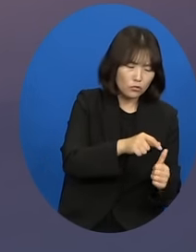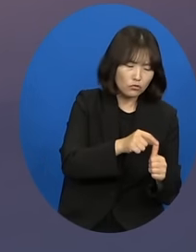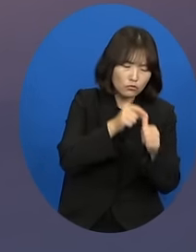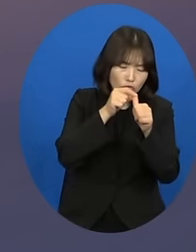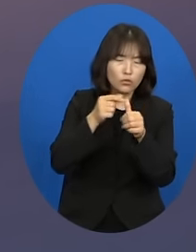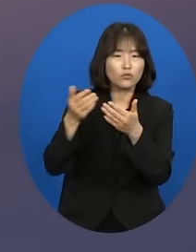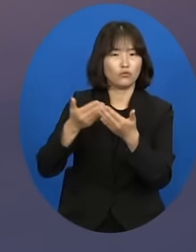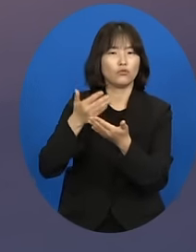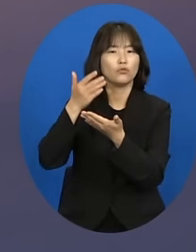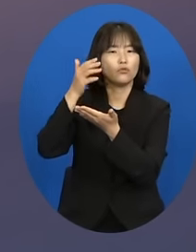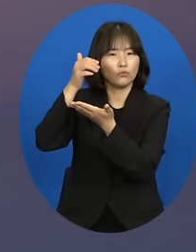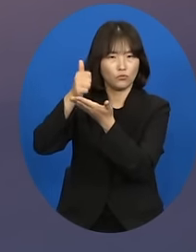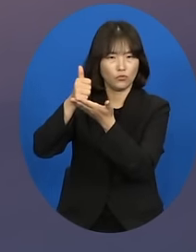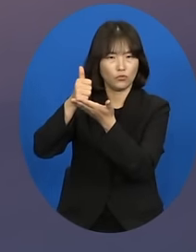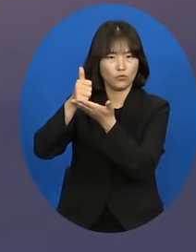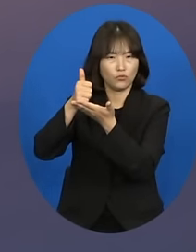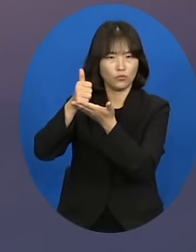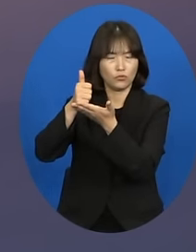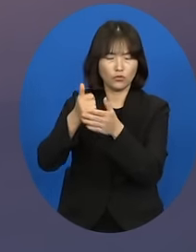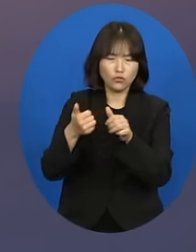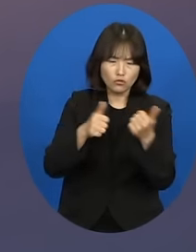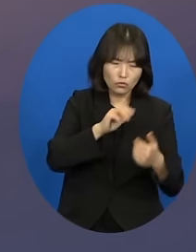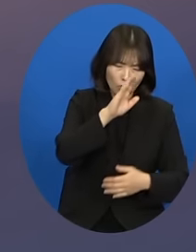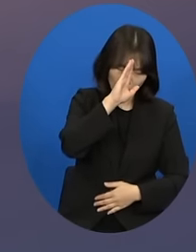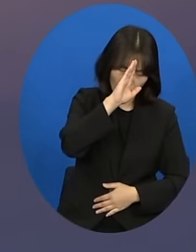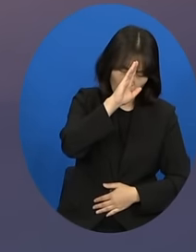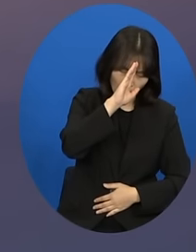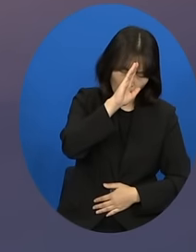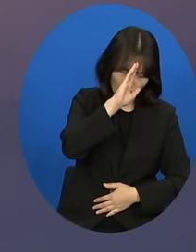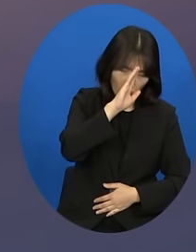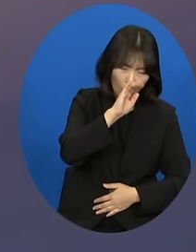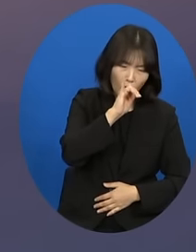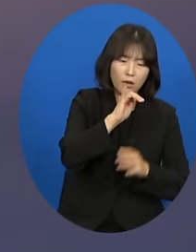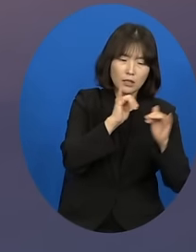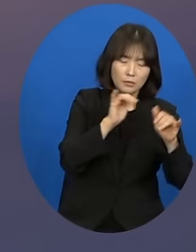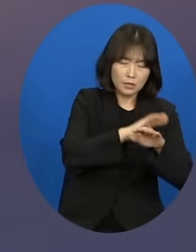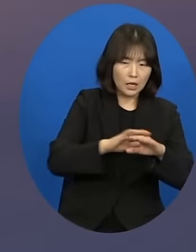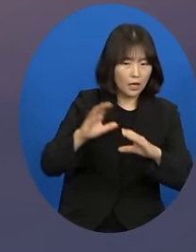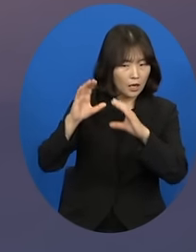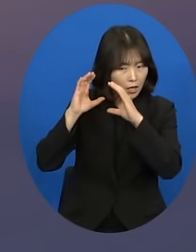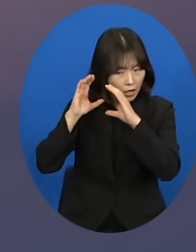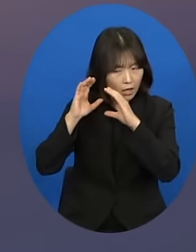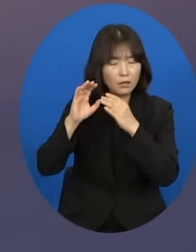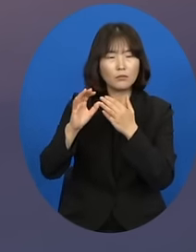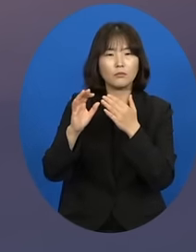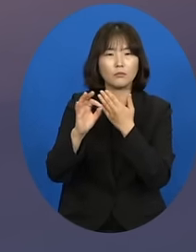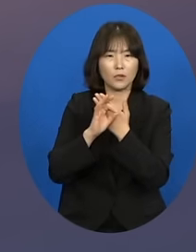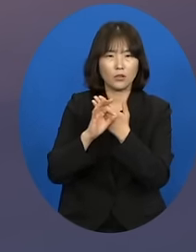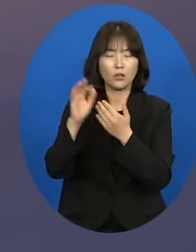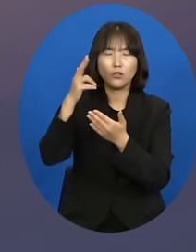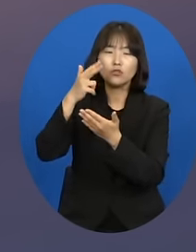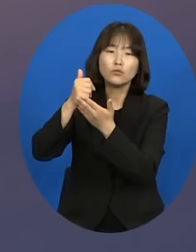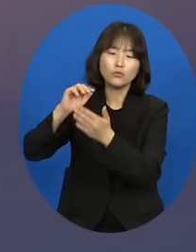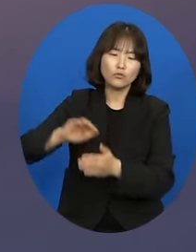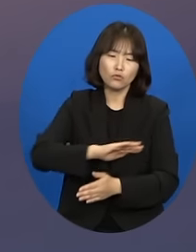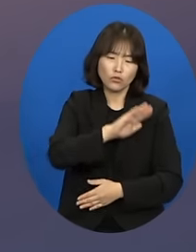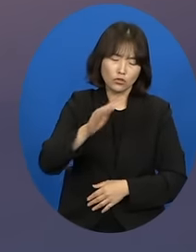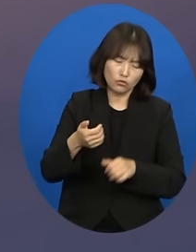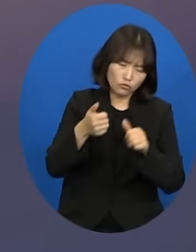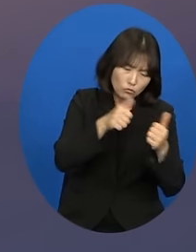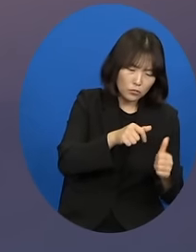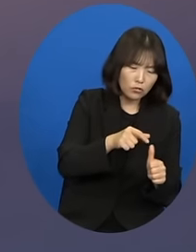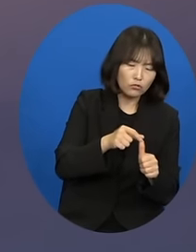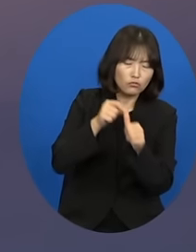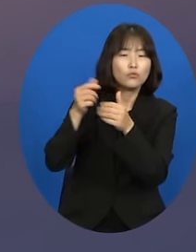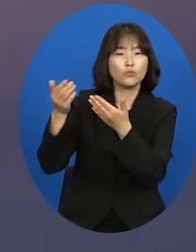죽을 병에 걸리신 분들도 잘 들으시면 주님이 우리를 죽음에서 구원해 주십니다. 나는